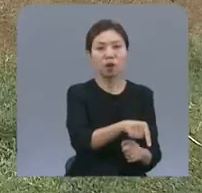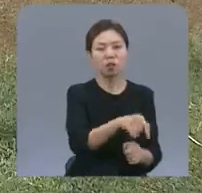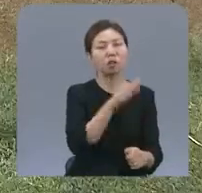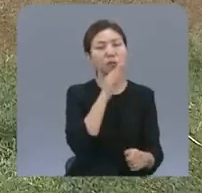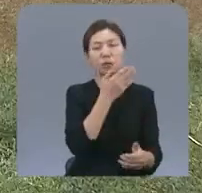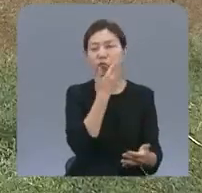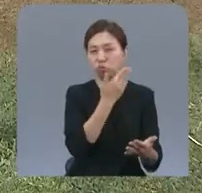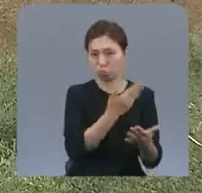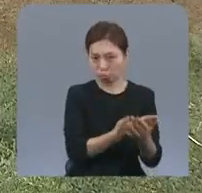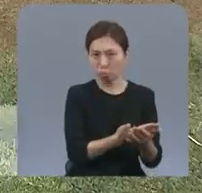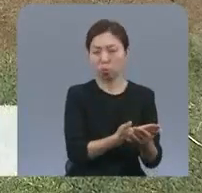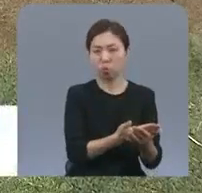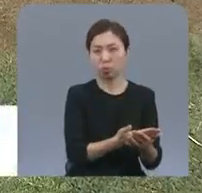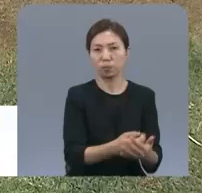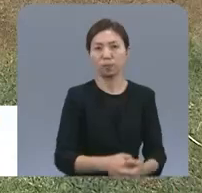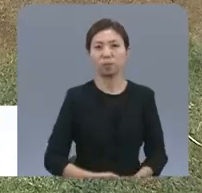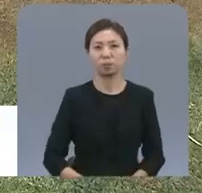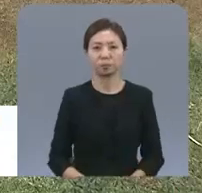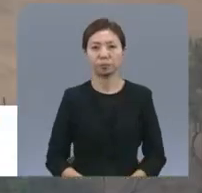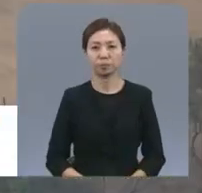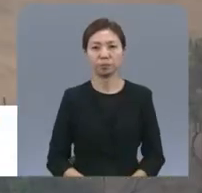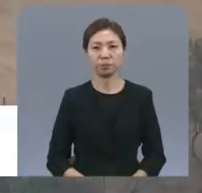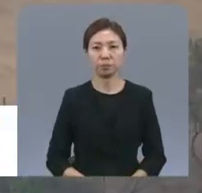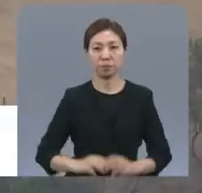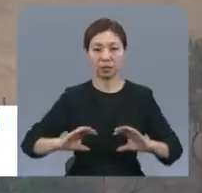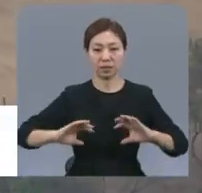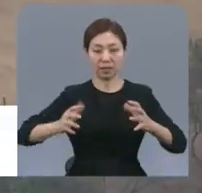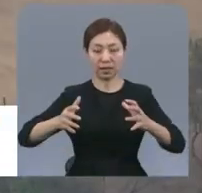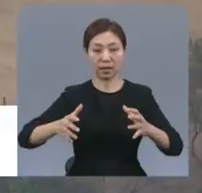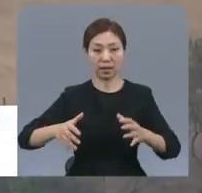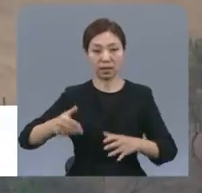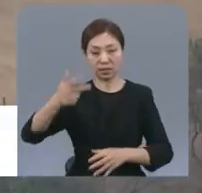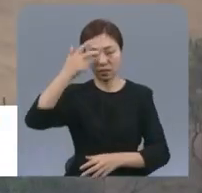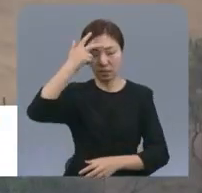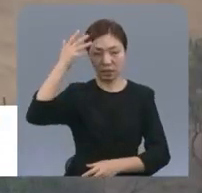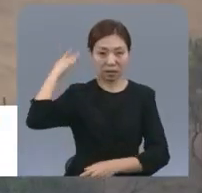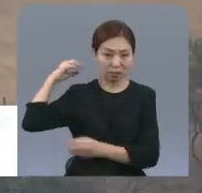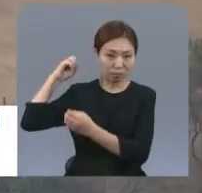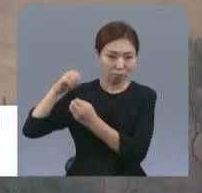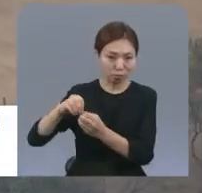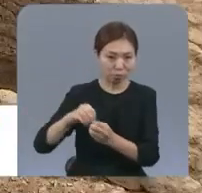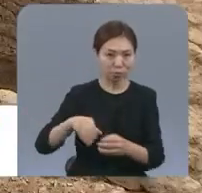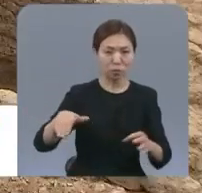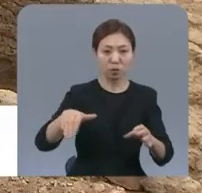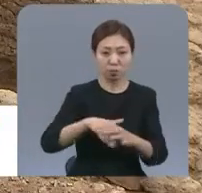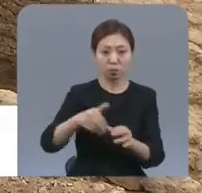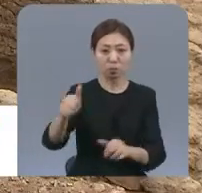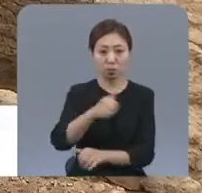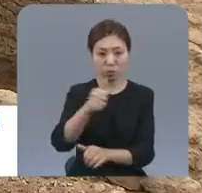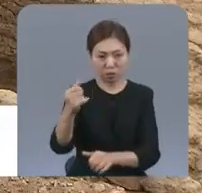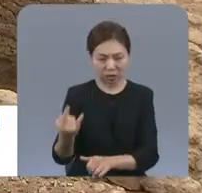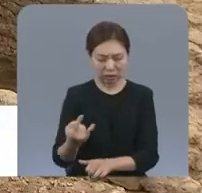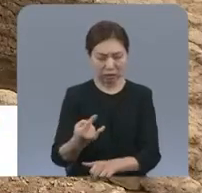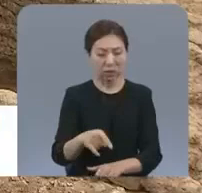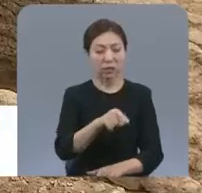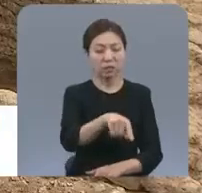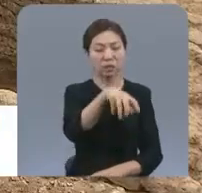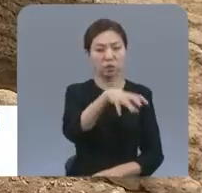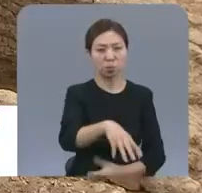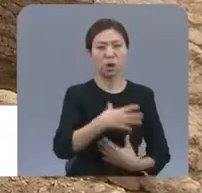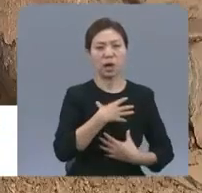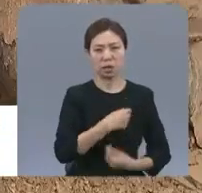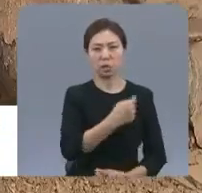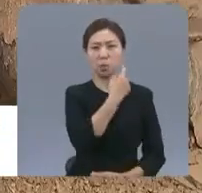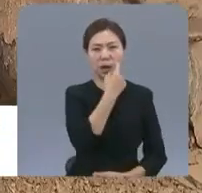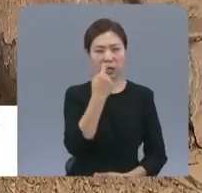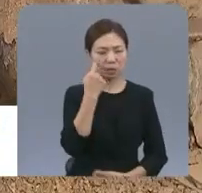được biết đến Có cơm quan Gaga kim quan giả da và thê gaza đại gia Tuy nhiên khác với những triều đại trong cùng thời kỳ